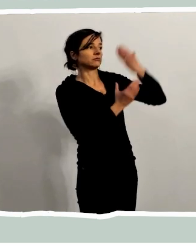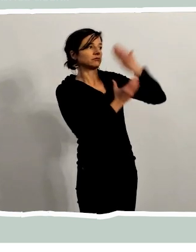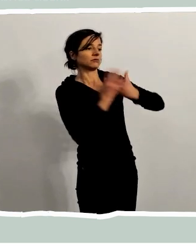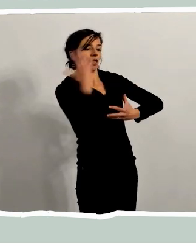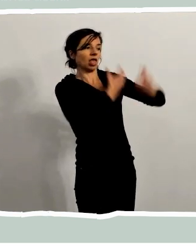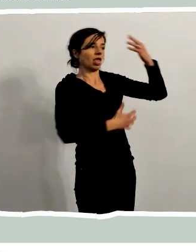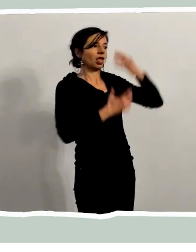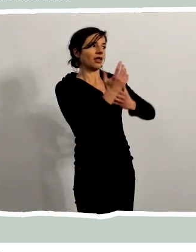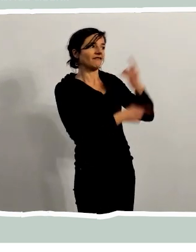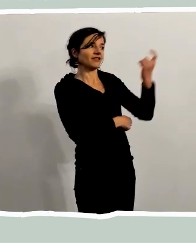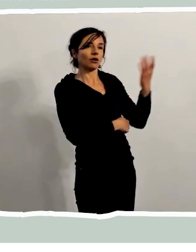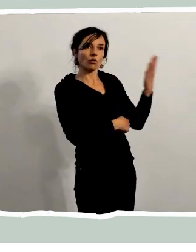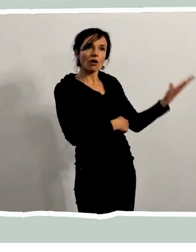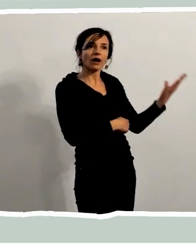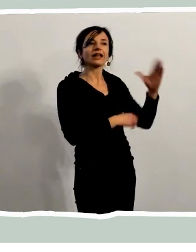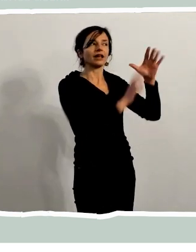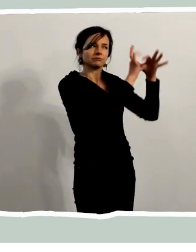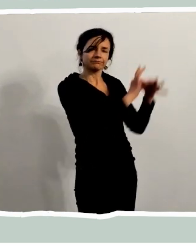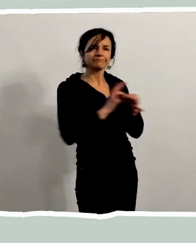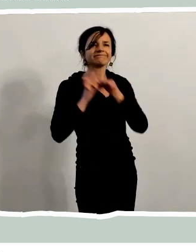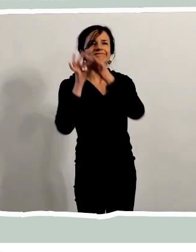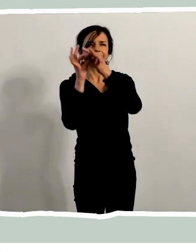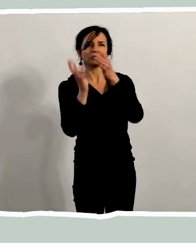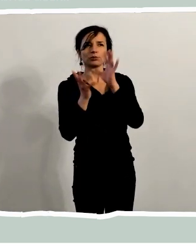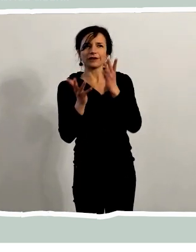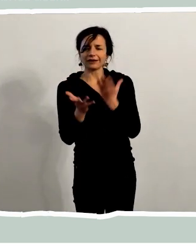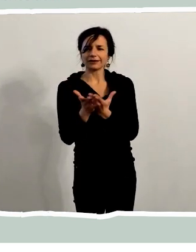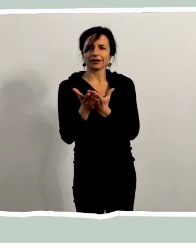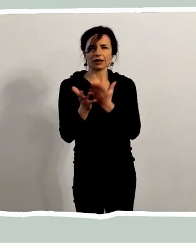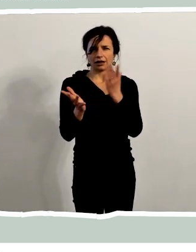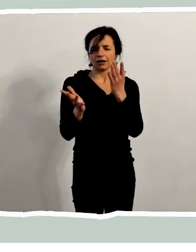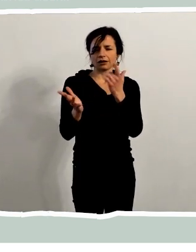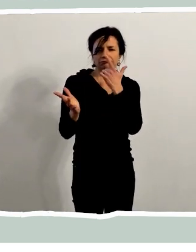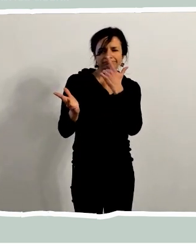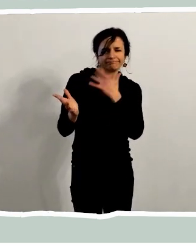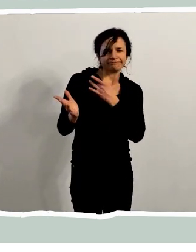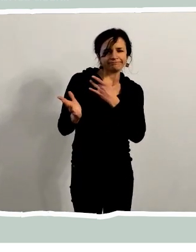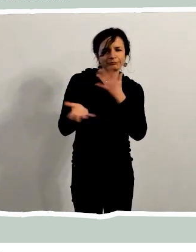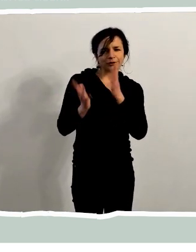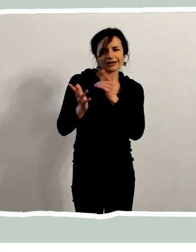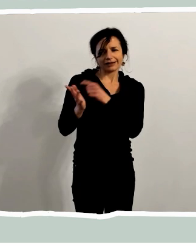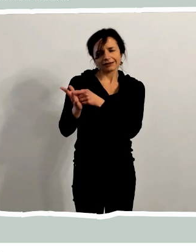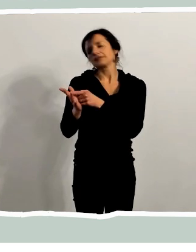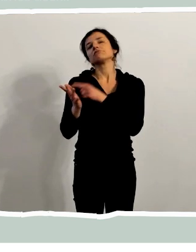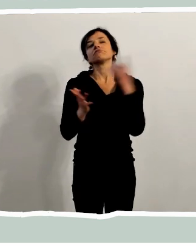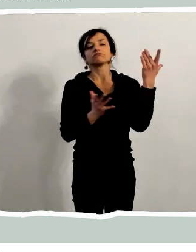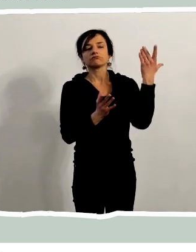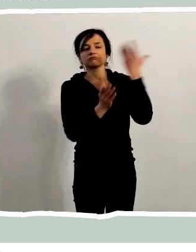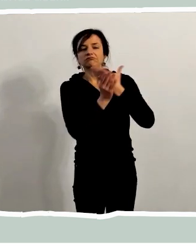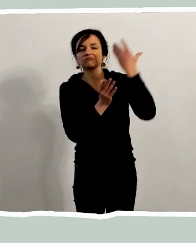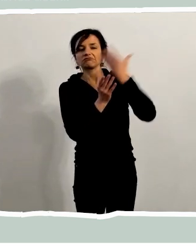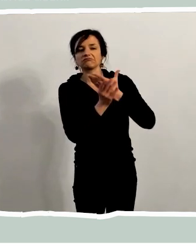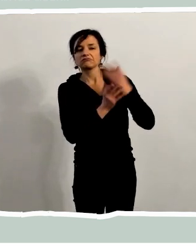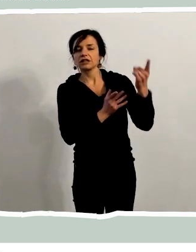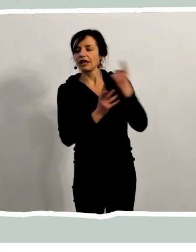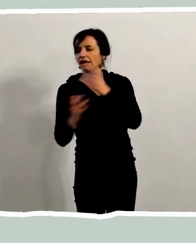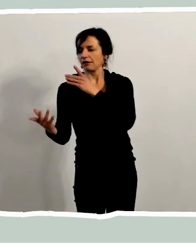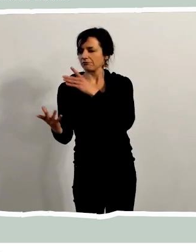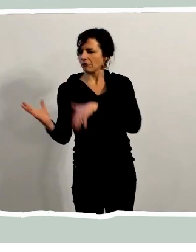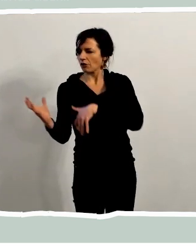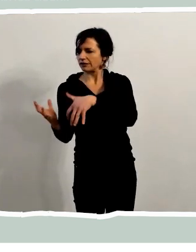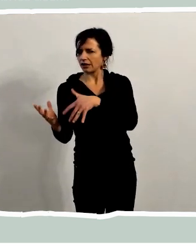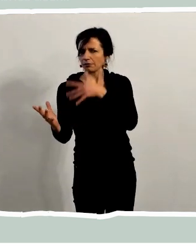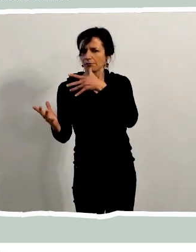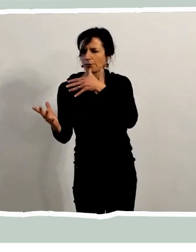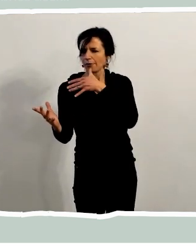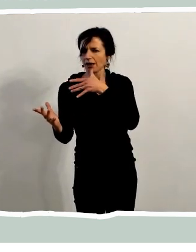sont les hypothèses qui montrent qu'il pourrait y avoir un lien troublant entre perturbateurs endocriniens et fertilité. Et puis